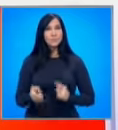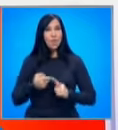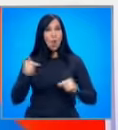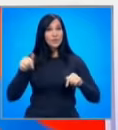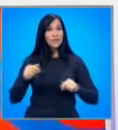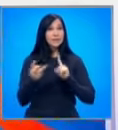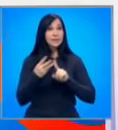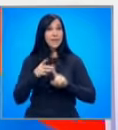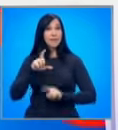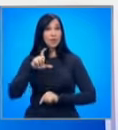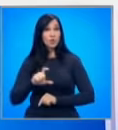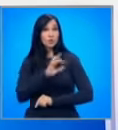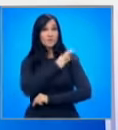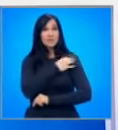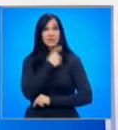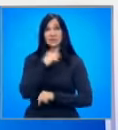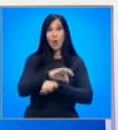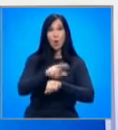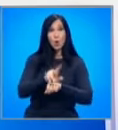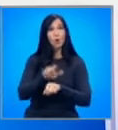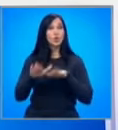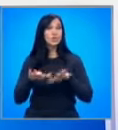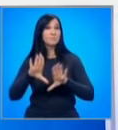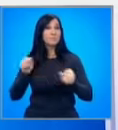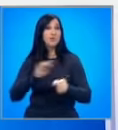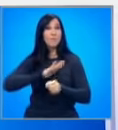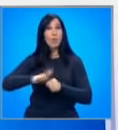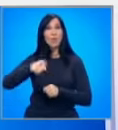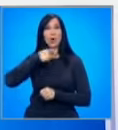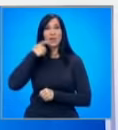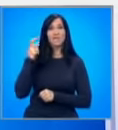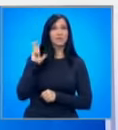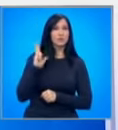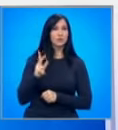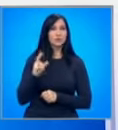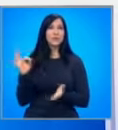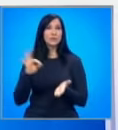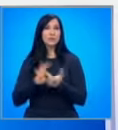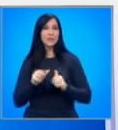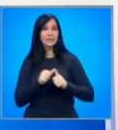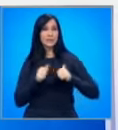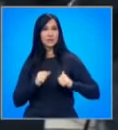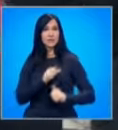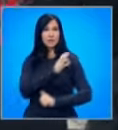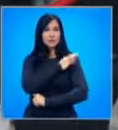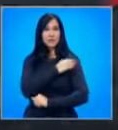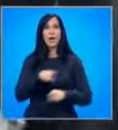От днес третата доза ваксина срещу COVID е достъпна за всички пълнолетни французи. Целта е да се насърчи вакцинирането като противодействие